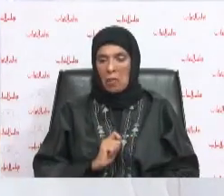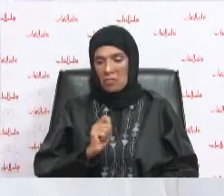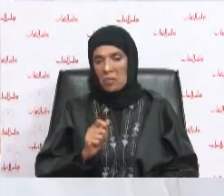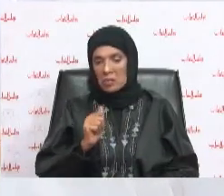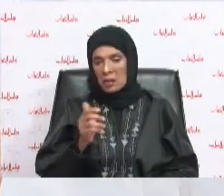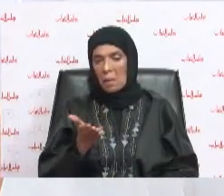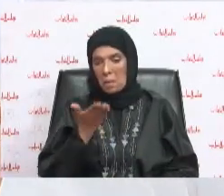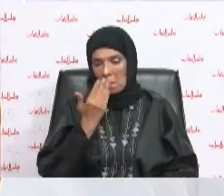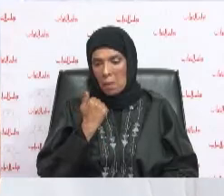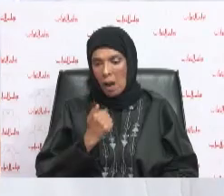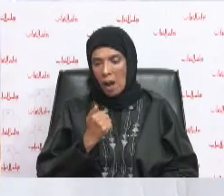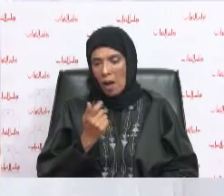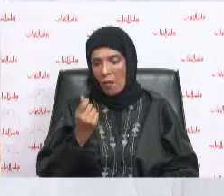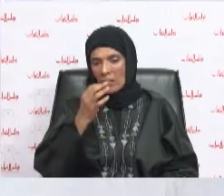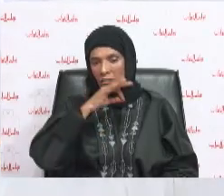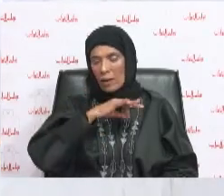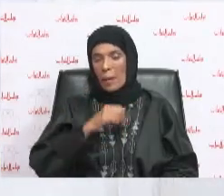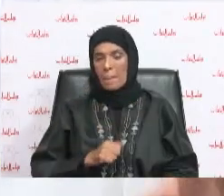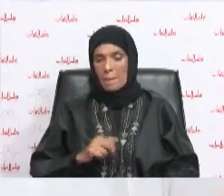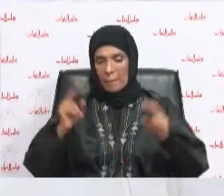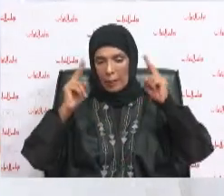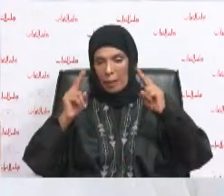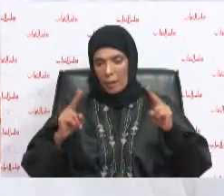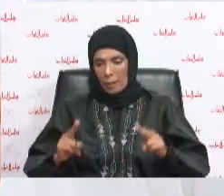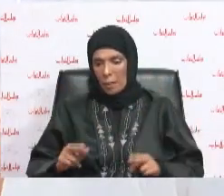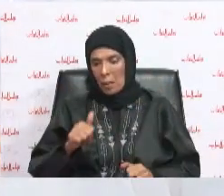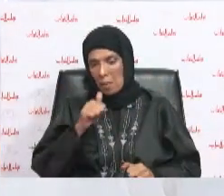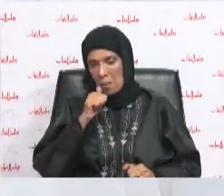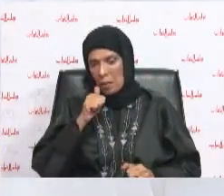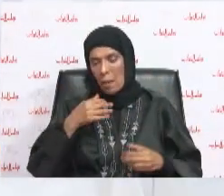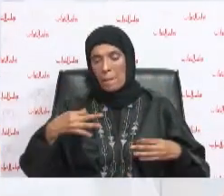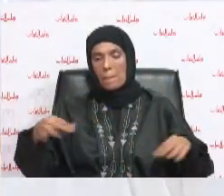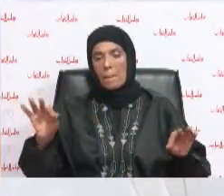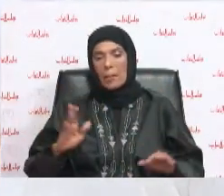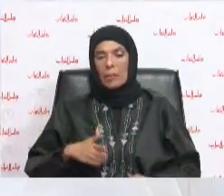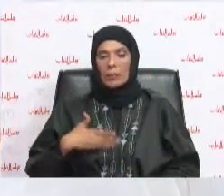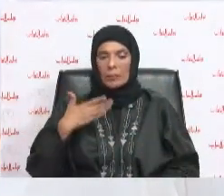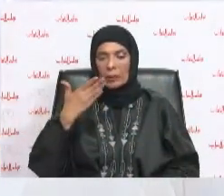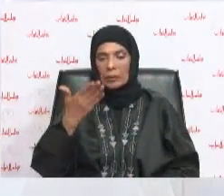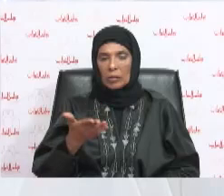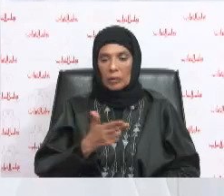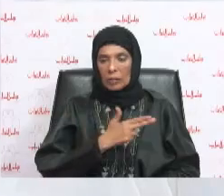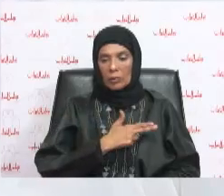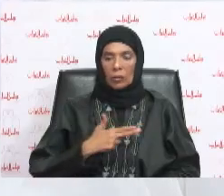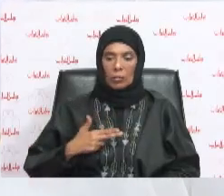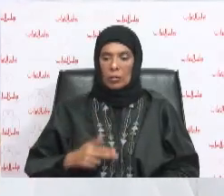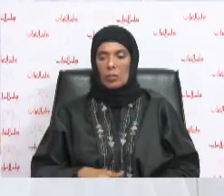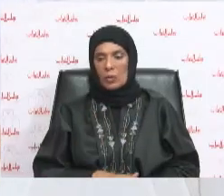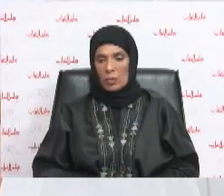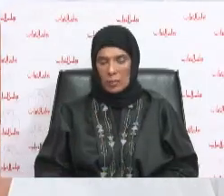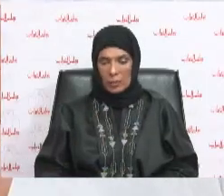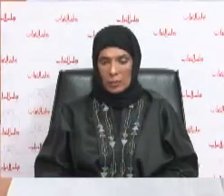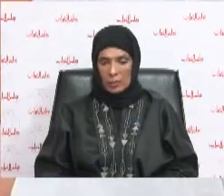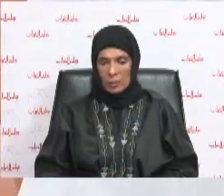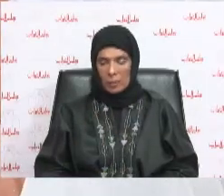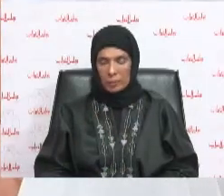بدون فوائد، يعني كهرباء ماء مجان. طبعا هذه نتمنى يعني الحكومة الرشيدة وخاصة